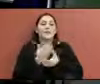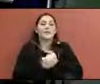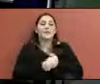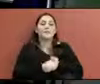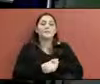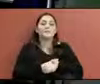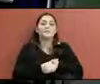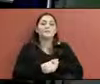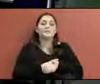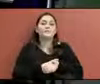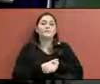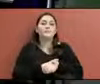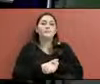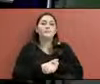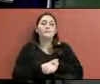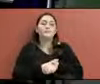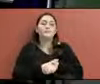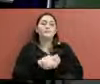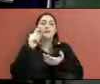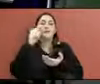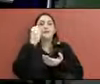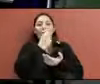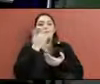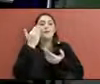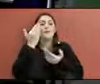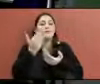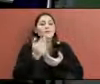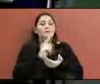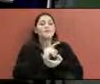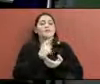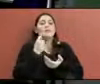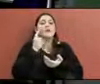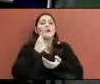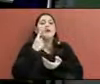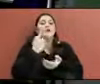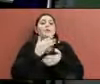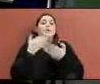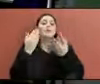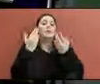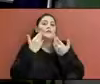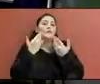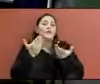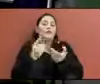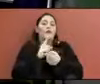Çavdar, Allah kolaylıklar versin. Hayırlı yayınlar diliyorum. Hayırlı geceler,